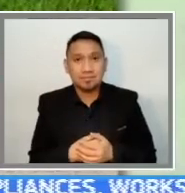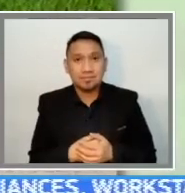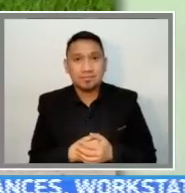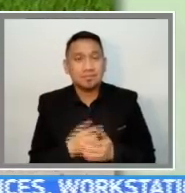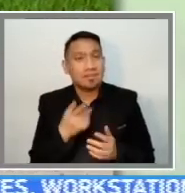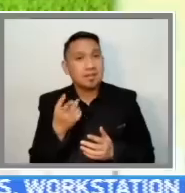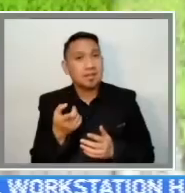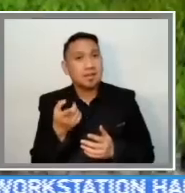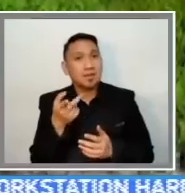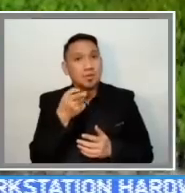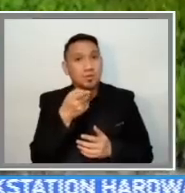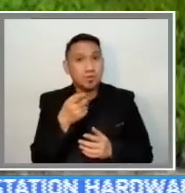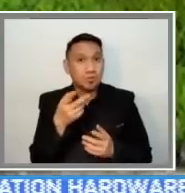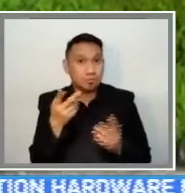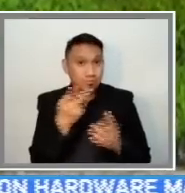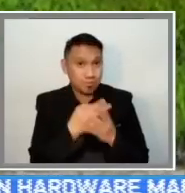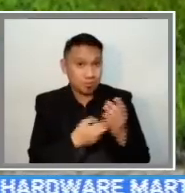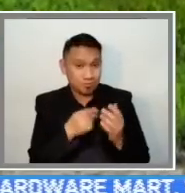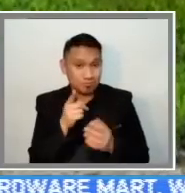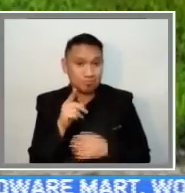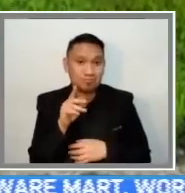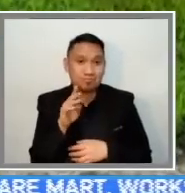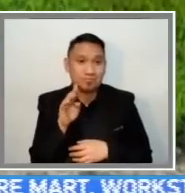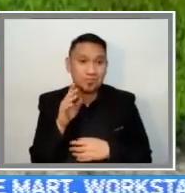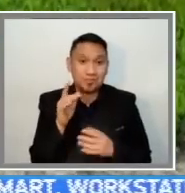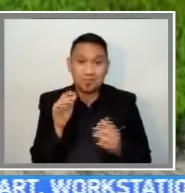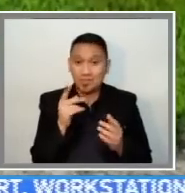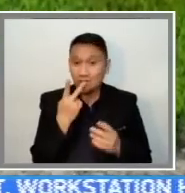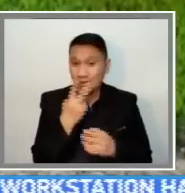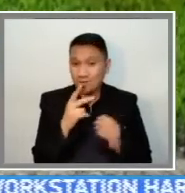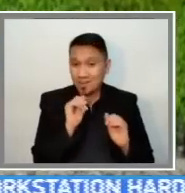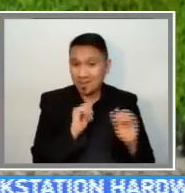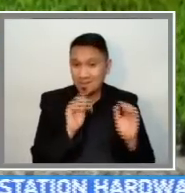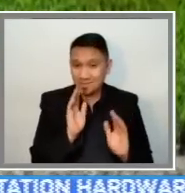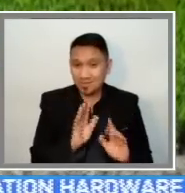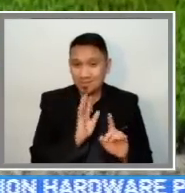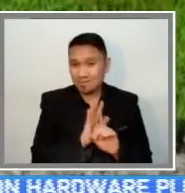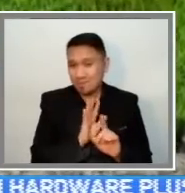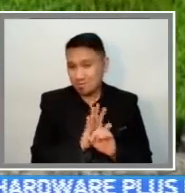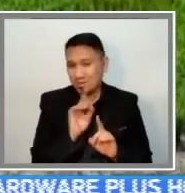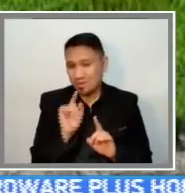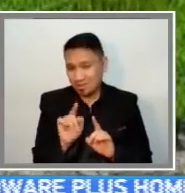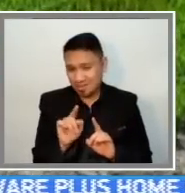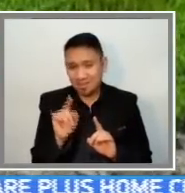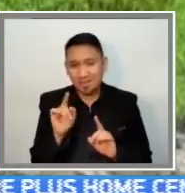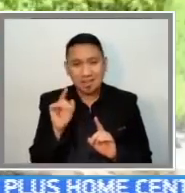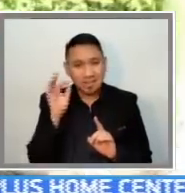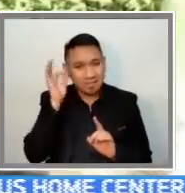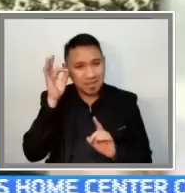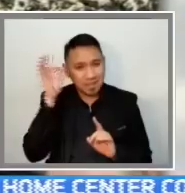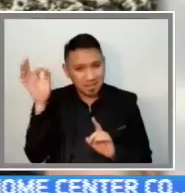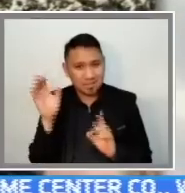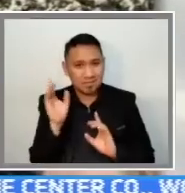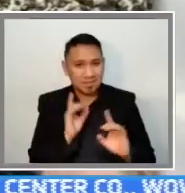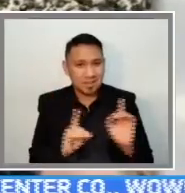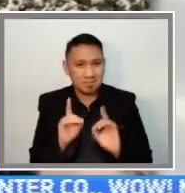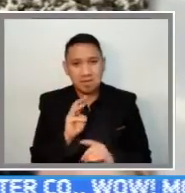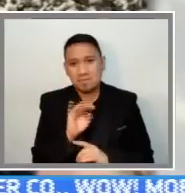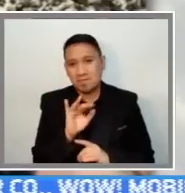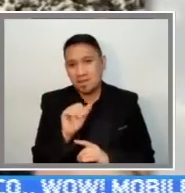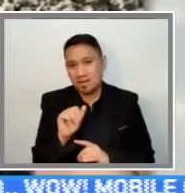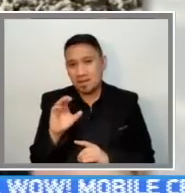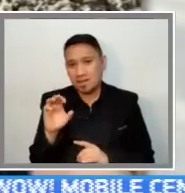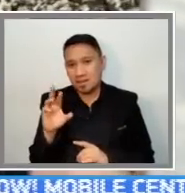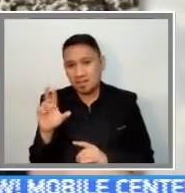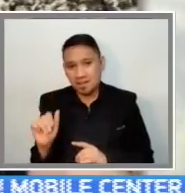ang tambalan na Barbie Forteza at David Licauco sa Hit Kapuso Portal Fantasy Series na Maria Clara at Ibarra. Gamit ang